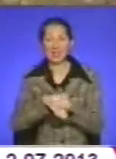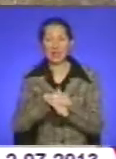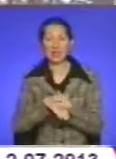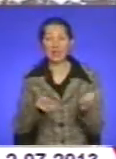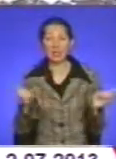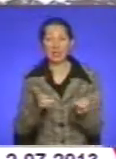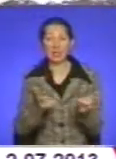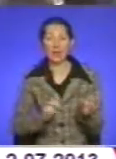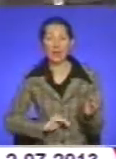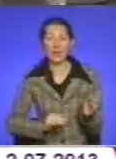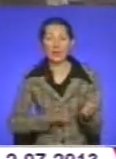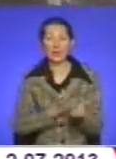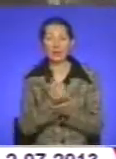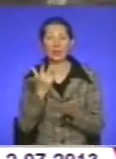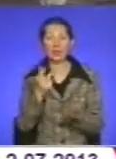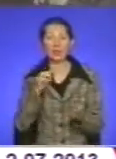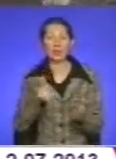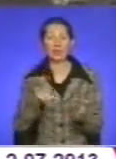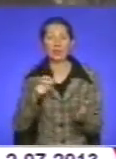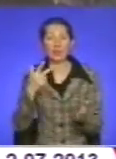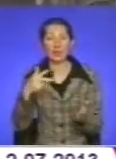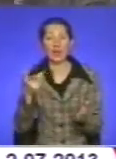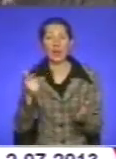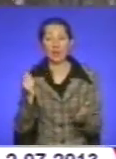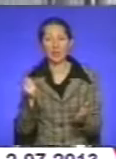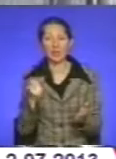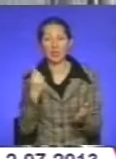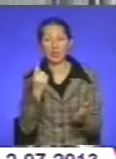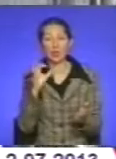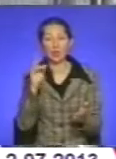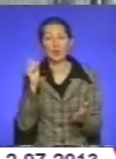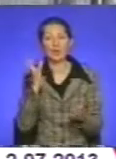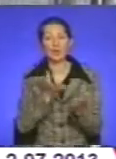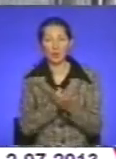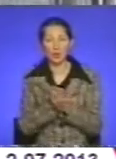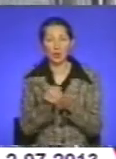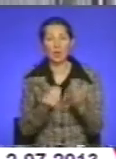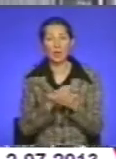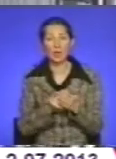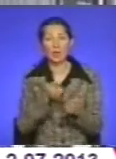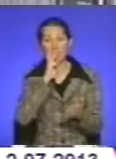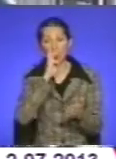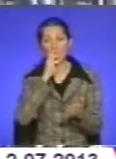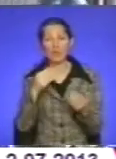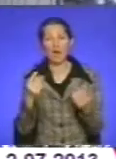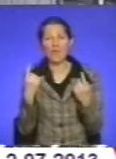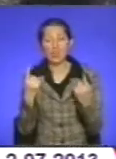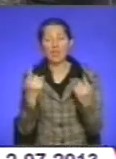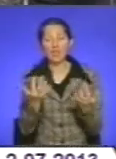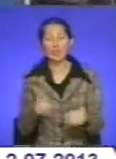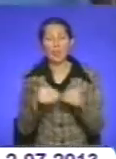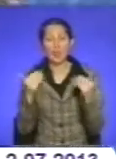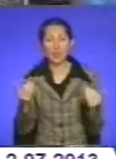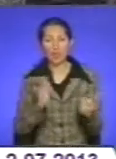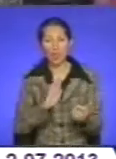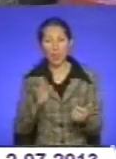заплатити 3320 гривень єдиного соціального внеску. Якщо зарплата на підприємстві висока, ще більше. А буває, що в